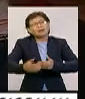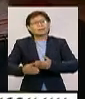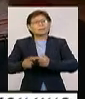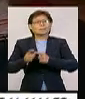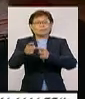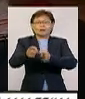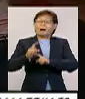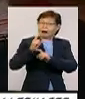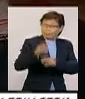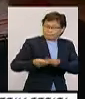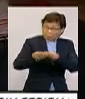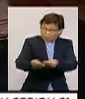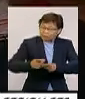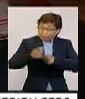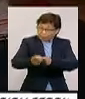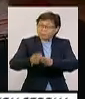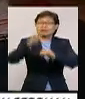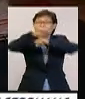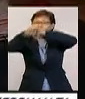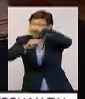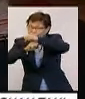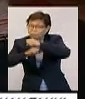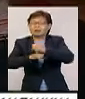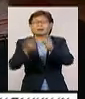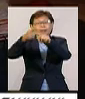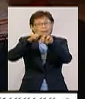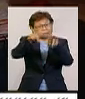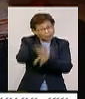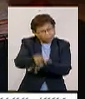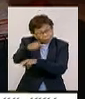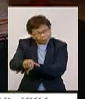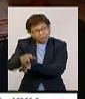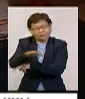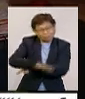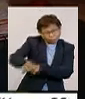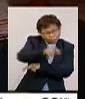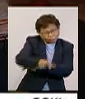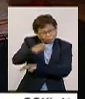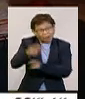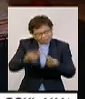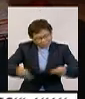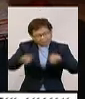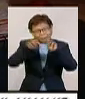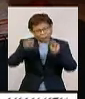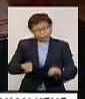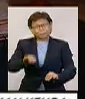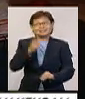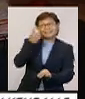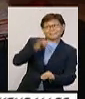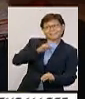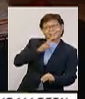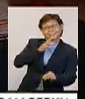negeri tersebut. Tetapi kepada rakyatnya, kita harus memenuhi nilai manusia, nilai tadi yang saya sebut,